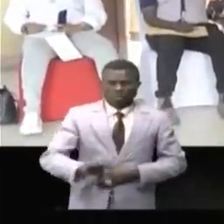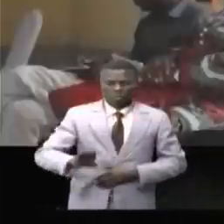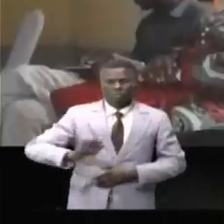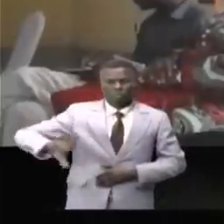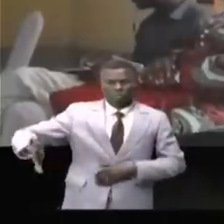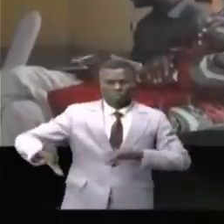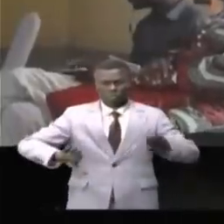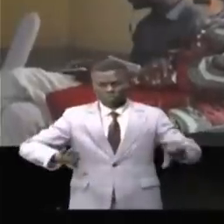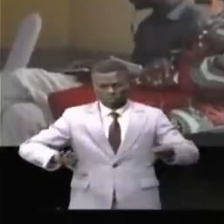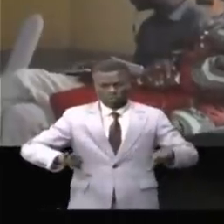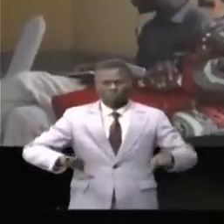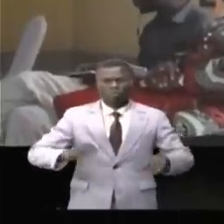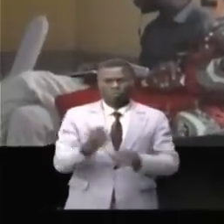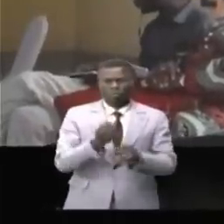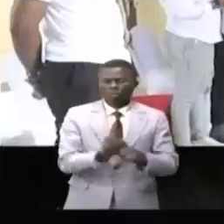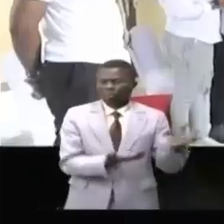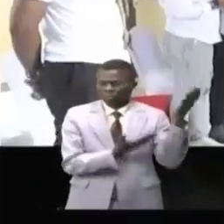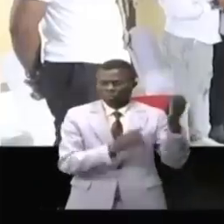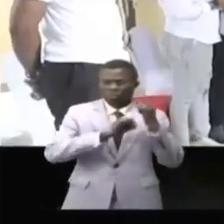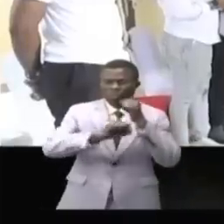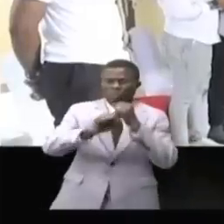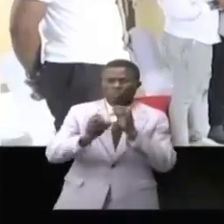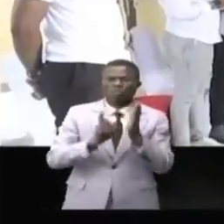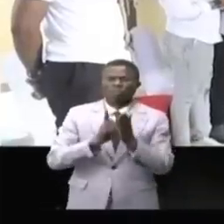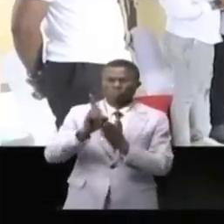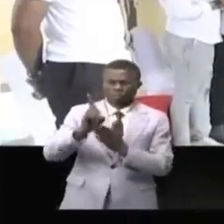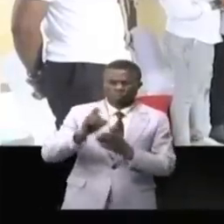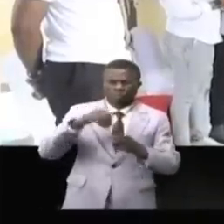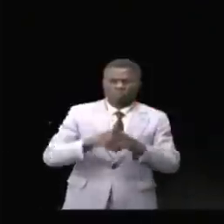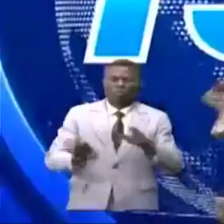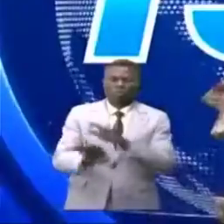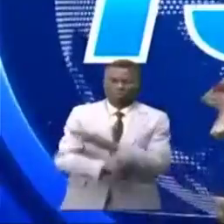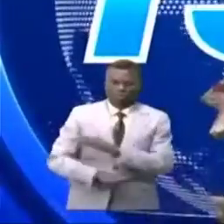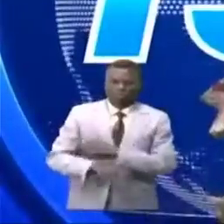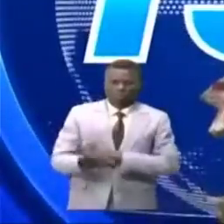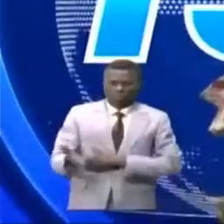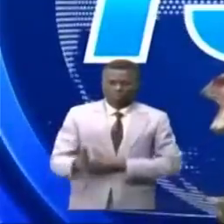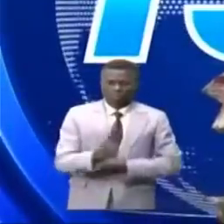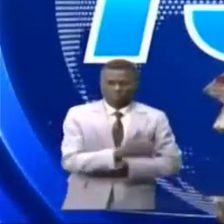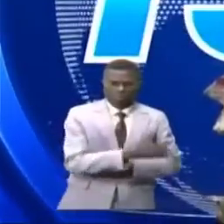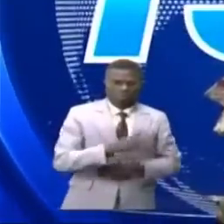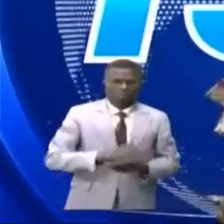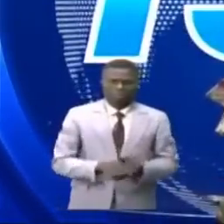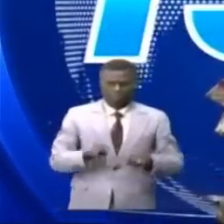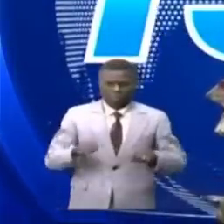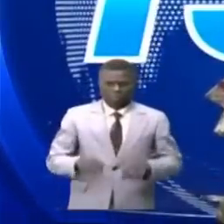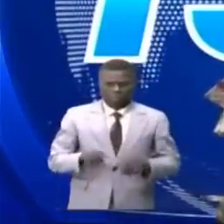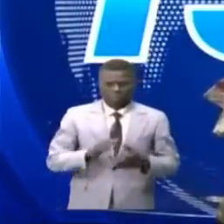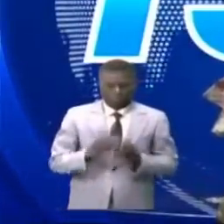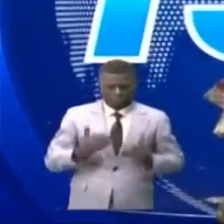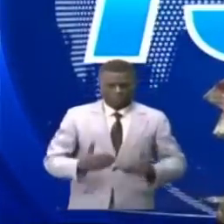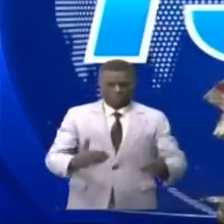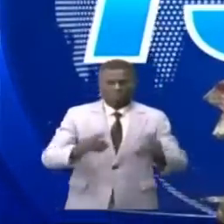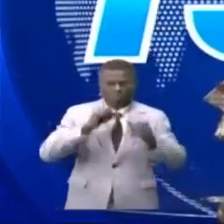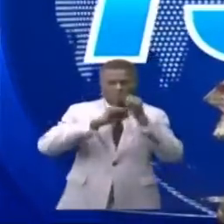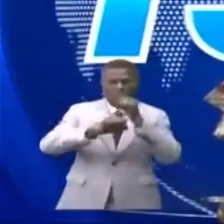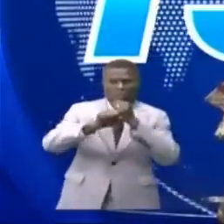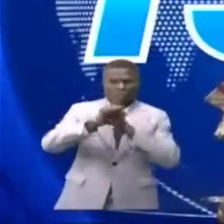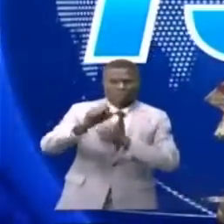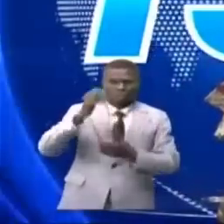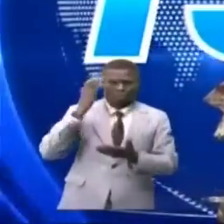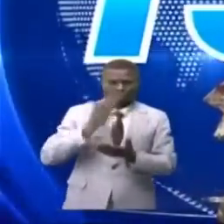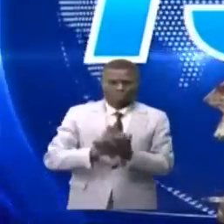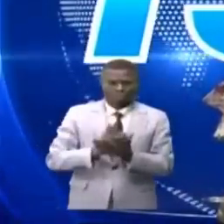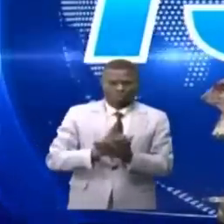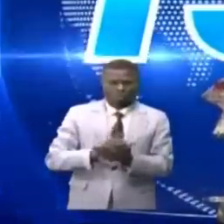qui jouent un rôle majeur dans la promotion du développement à la base. Parlons à présent de la poursuite de cette campagne de lutte contre